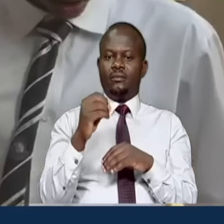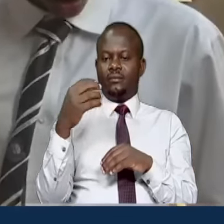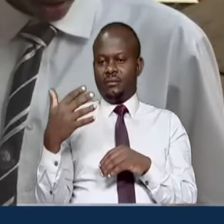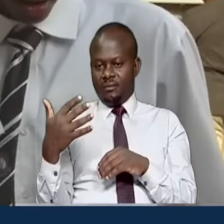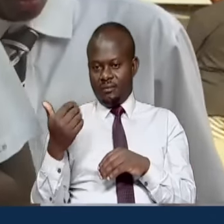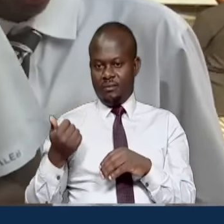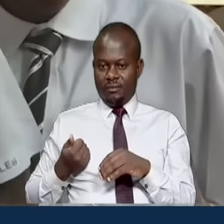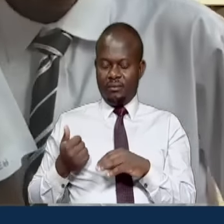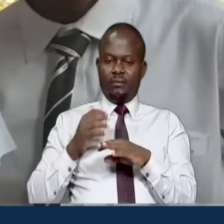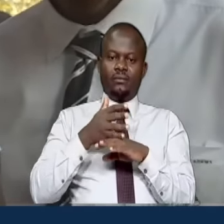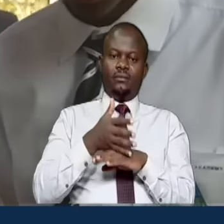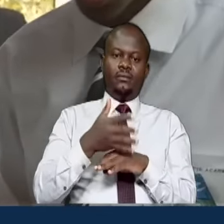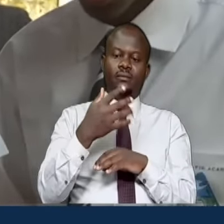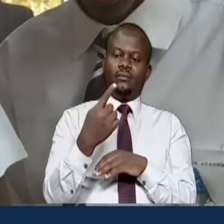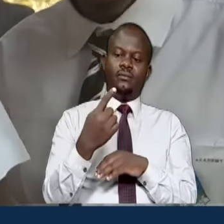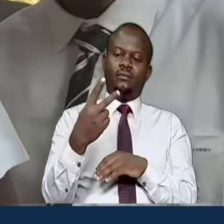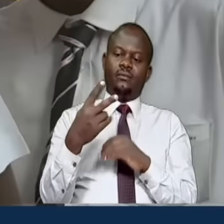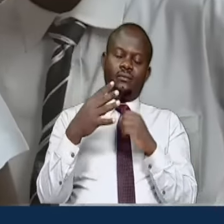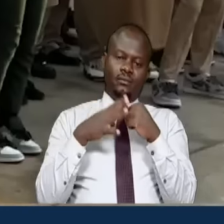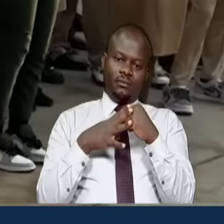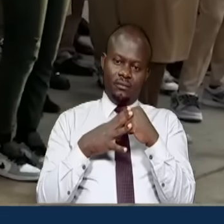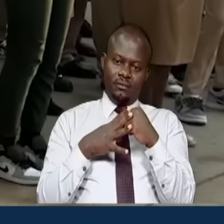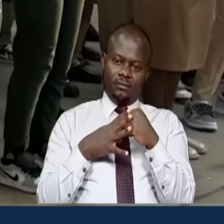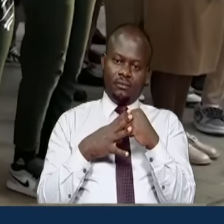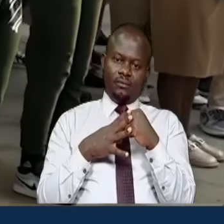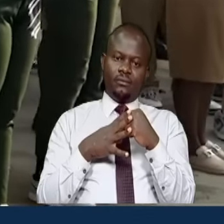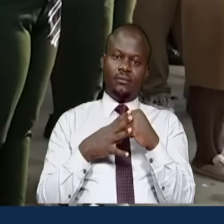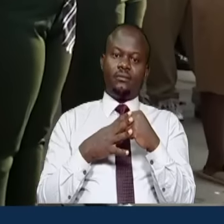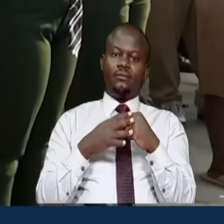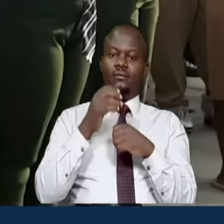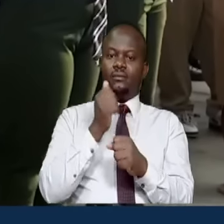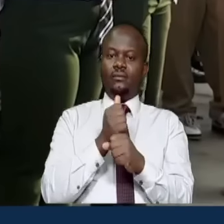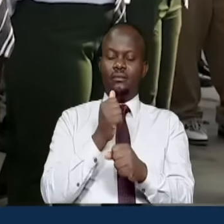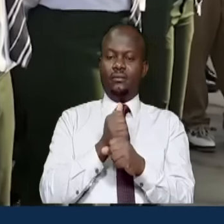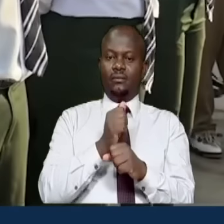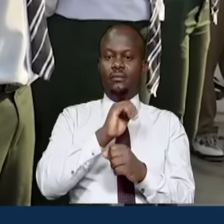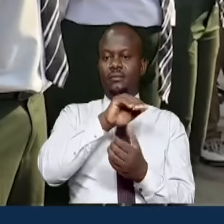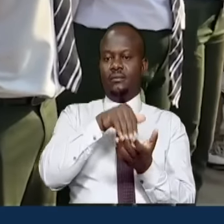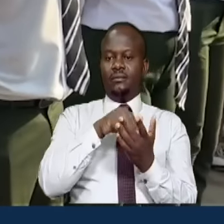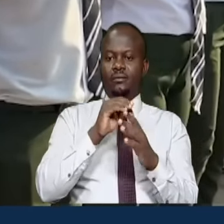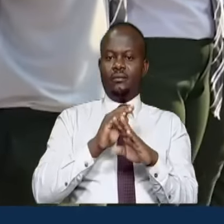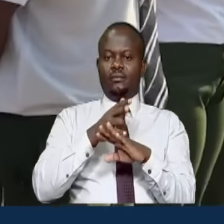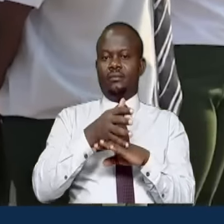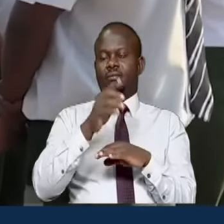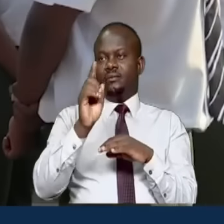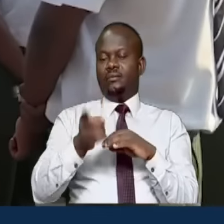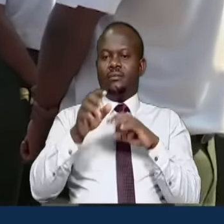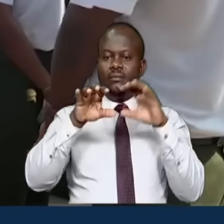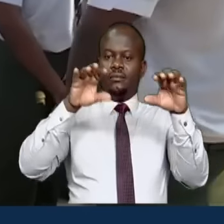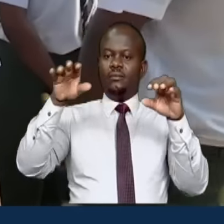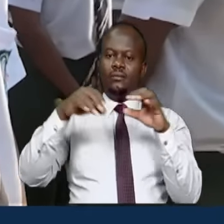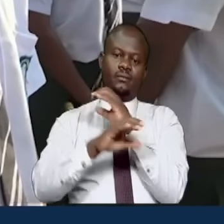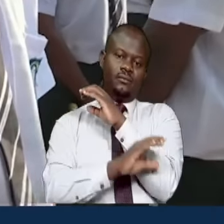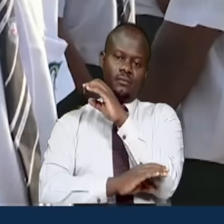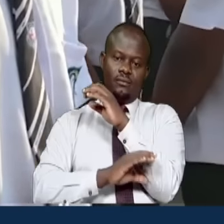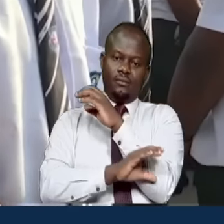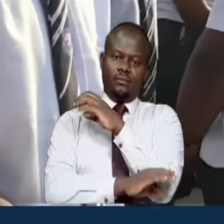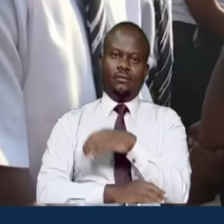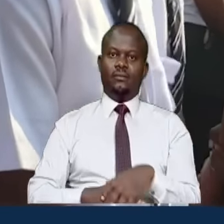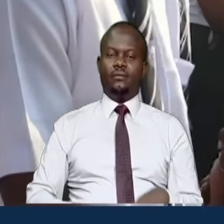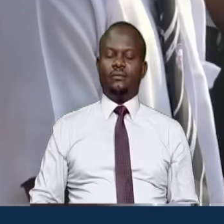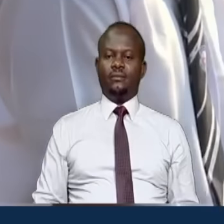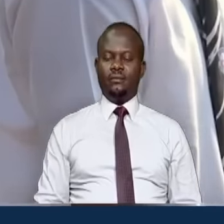n'abakobwa basaga 1,129 bakaba barimo kubikorera mu bigo bisaga 1,000 hirya no mu gihugu. Calixte